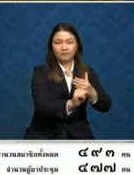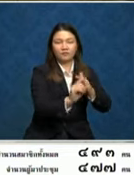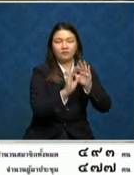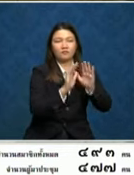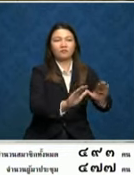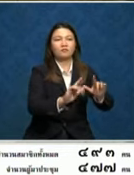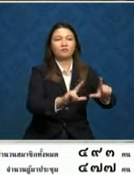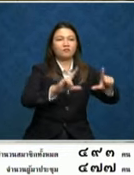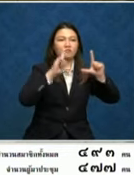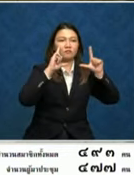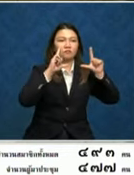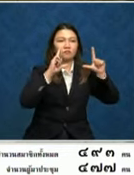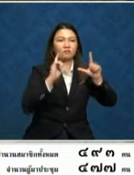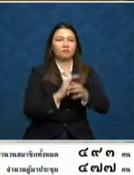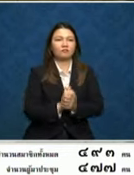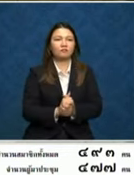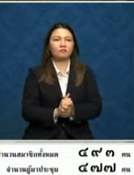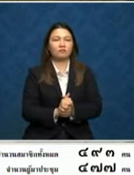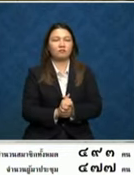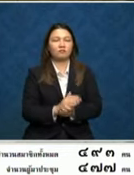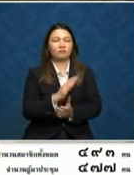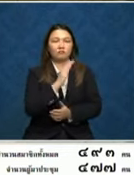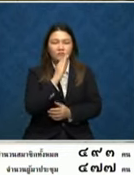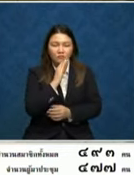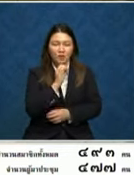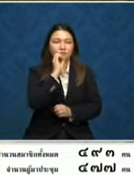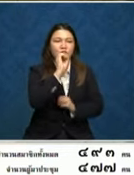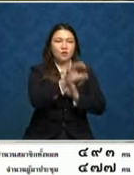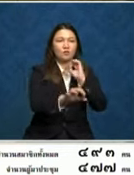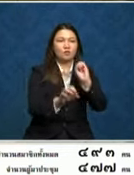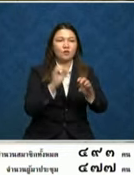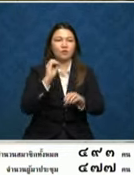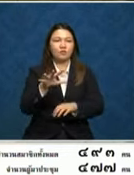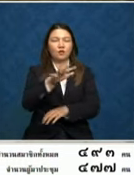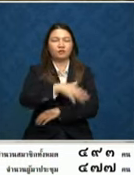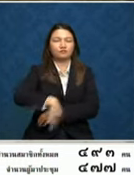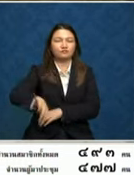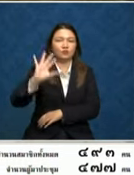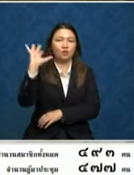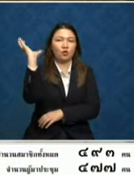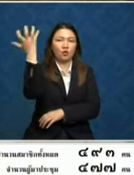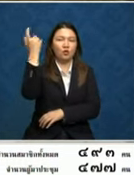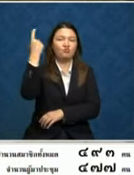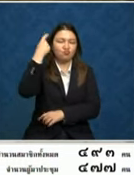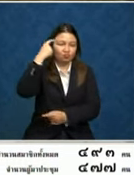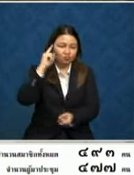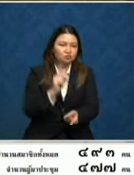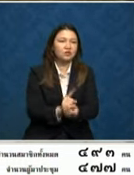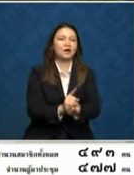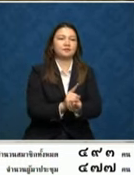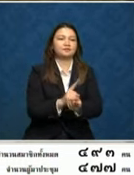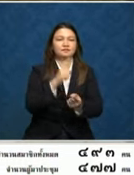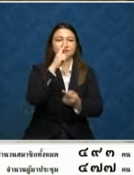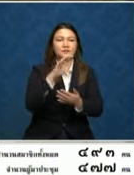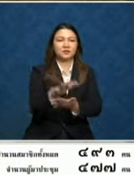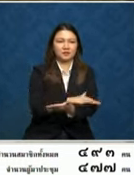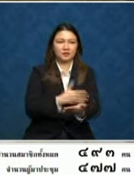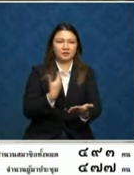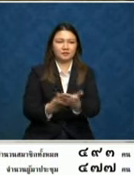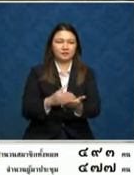องชาวโลกถึงจะรู้ประเทศไทยท่านประธานครับกระทรวงนี้ได้เงินทั้งหม